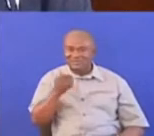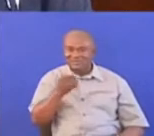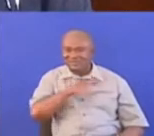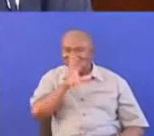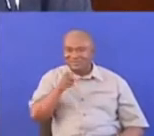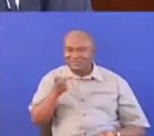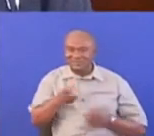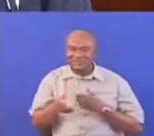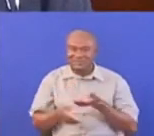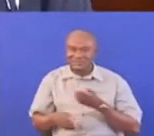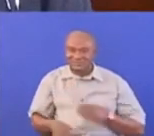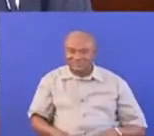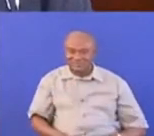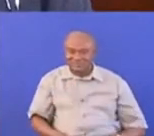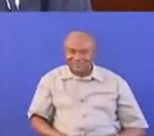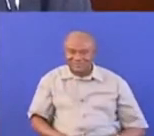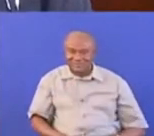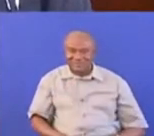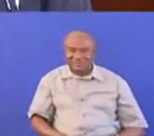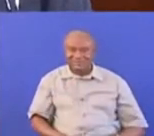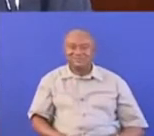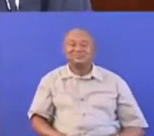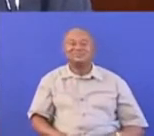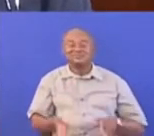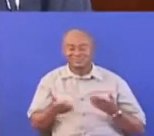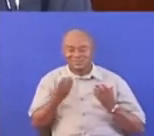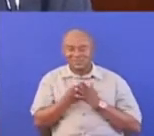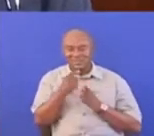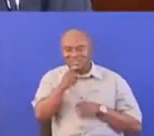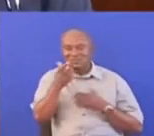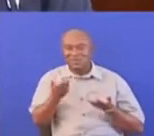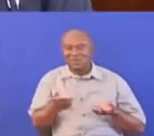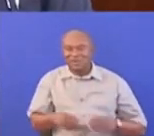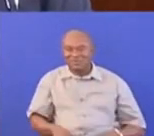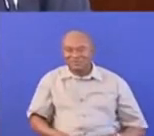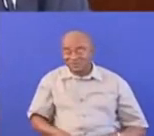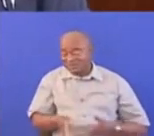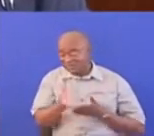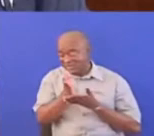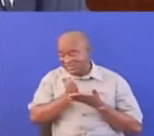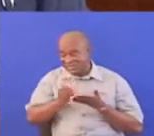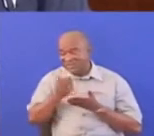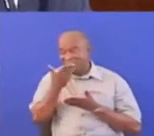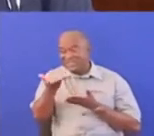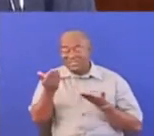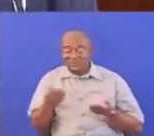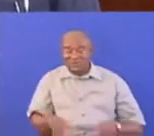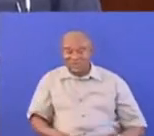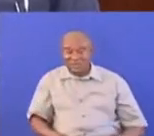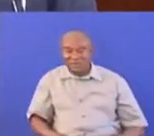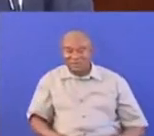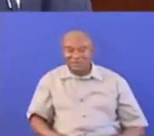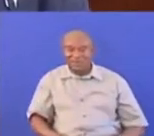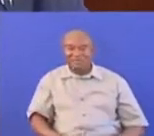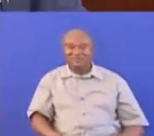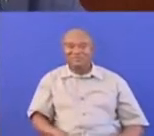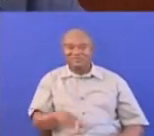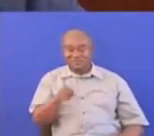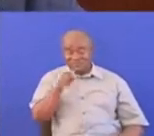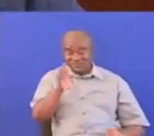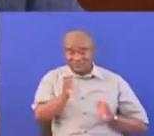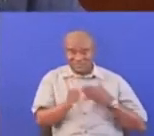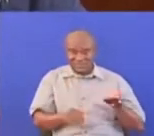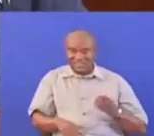yana changamoto, ili tuweze kushirikishana kwa pamoja, wananchi wapate sehemu ya kuweza kufuga, ya kuweza kulima kwenye hifadhi hiyo